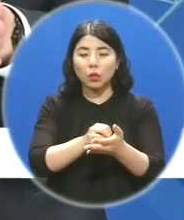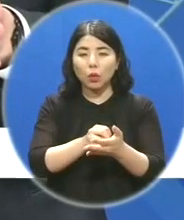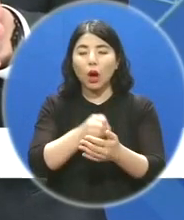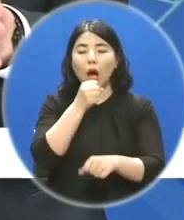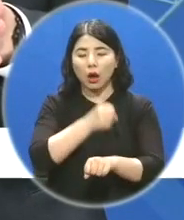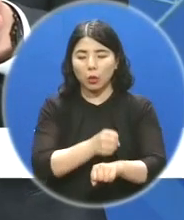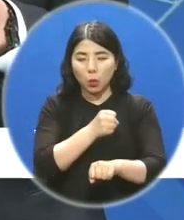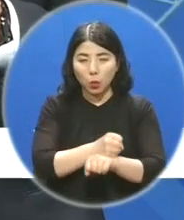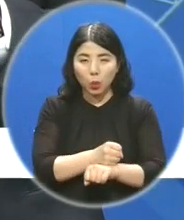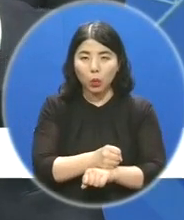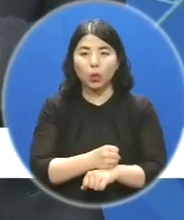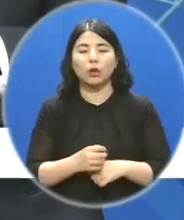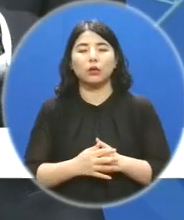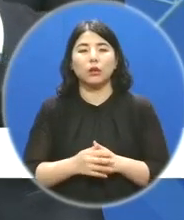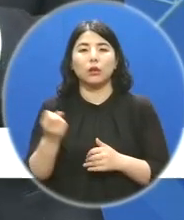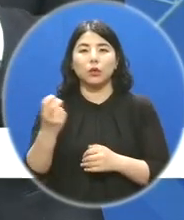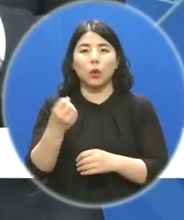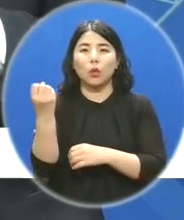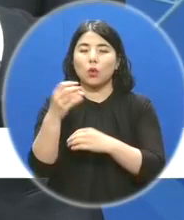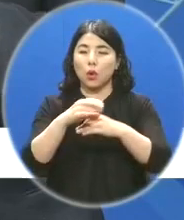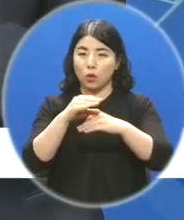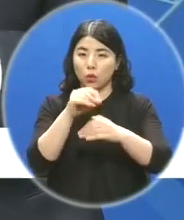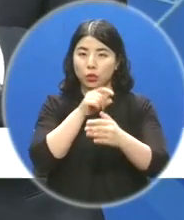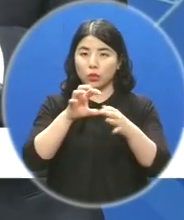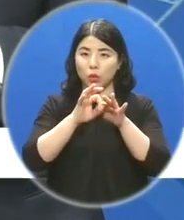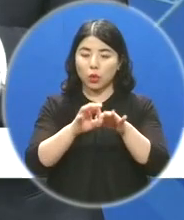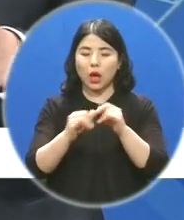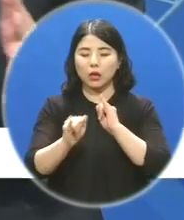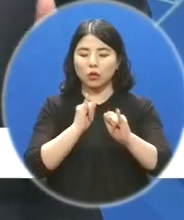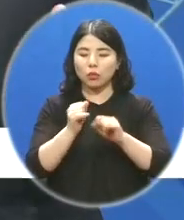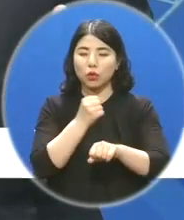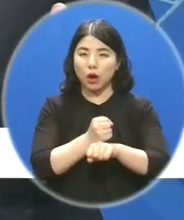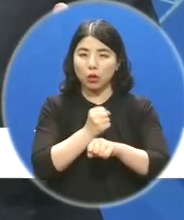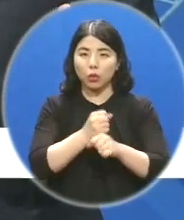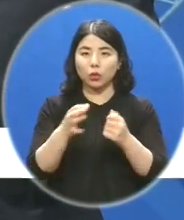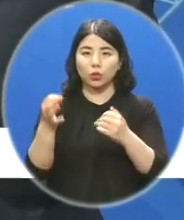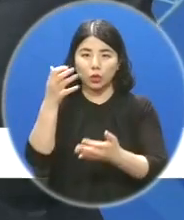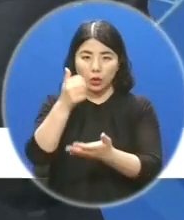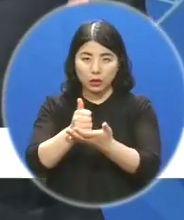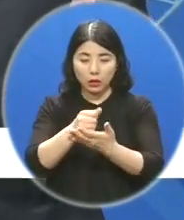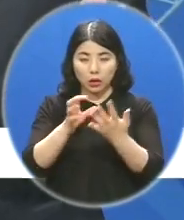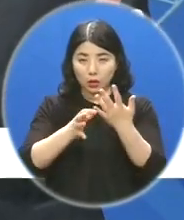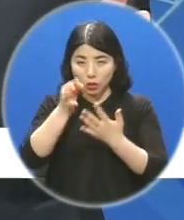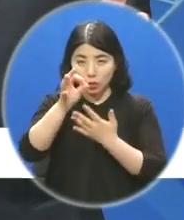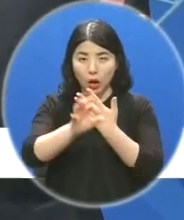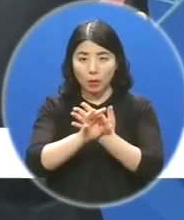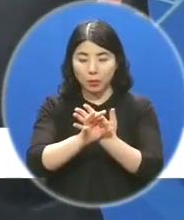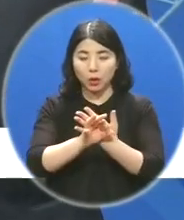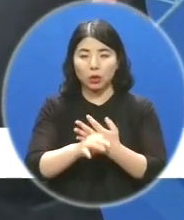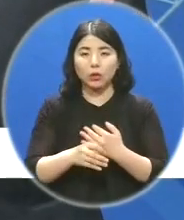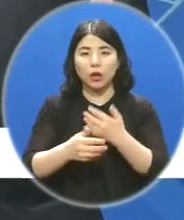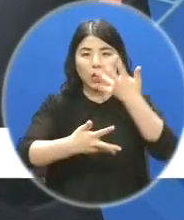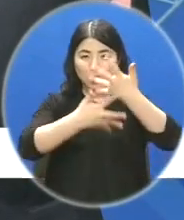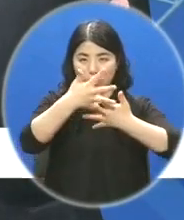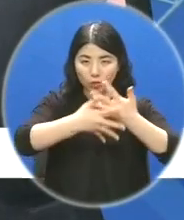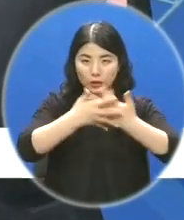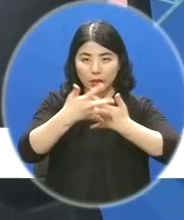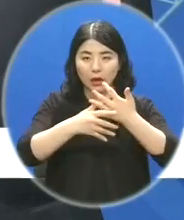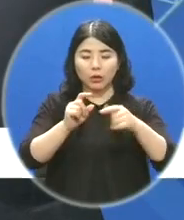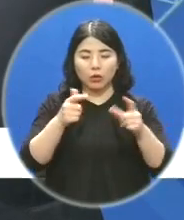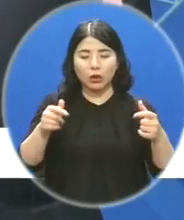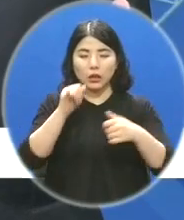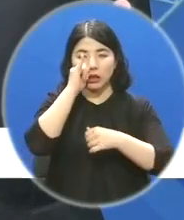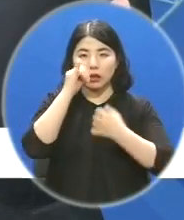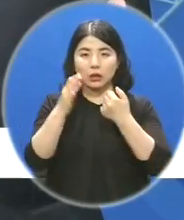하고 그다음에 언론을 통해 갖고 좀 인터뷰도 하고 또 의장 선출 같은 것들이 요즘 뭐 다 동영상이나 이런 것들이